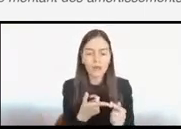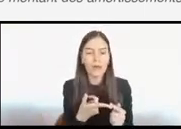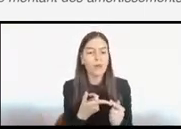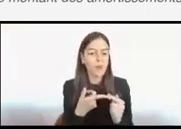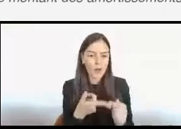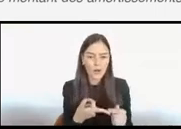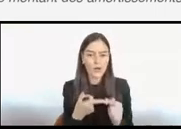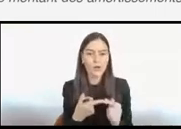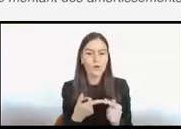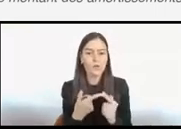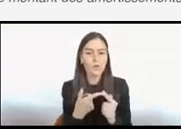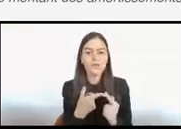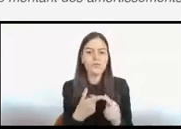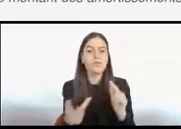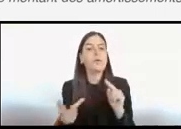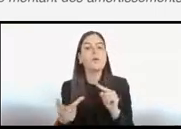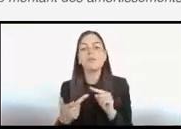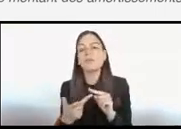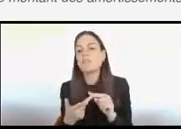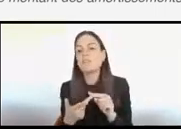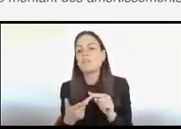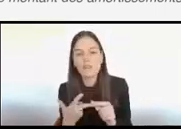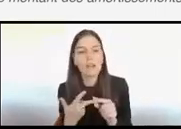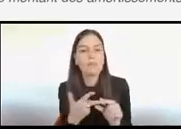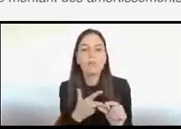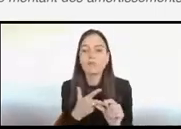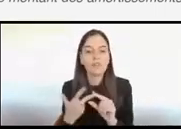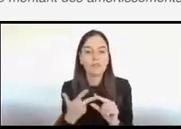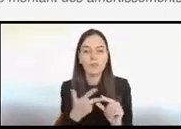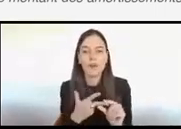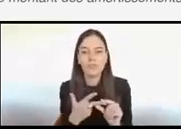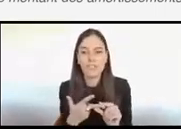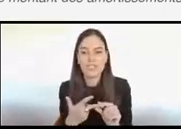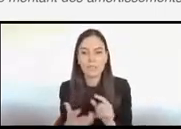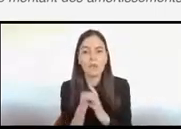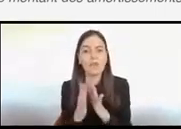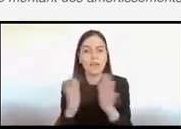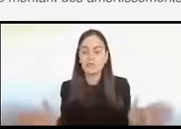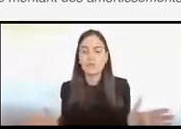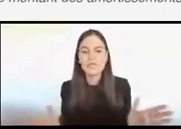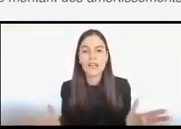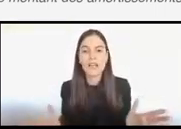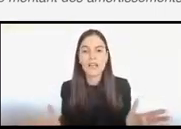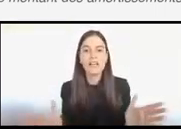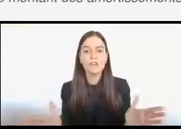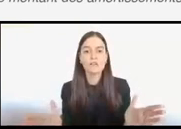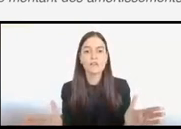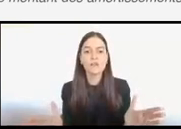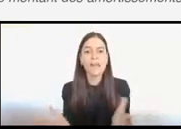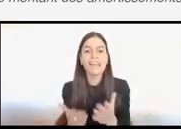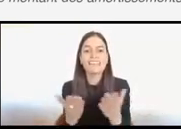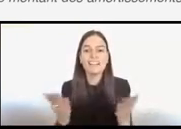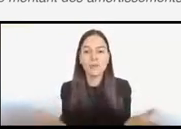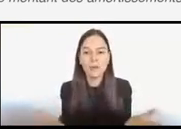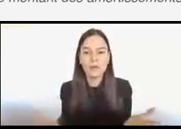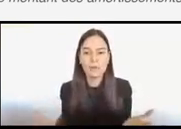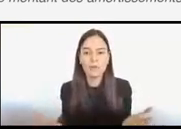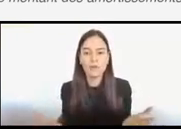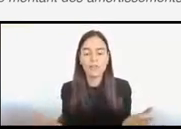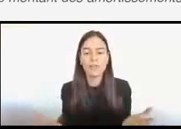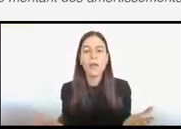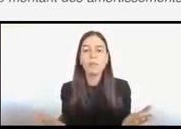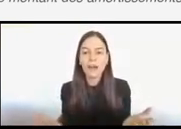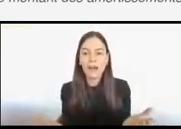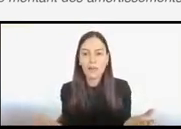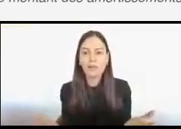intérêts d'emprunt, ou sinon, quelques travaux que j'aurais fait de rafraîchissement. Voilà, tout ça, ce sont exactement les